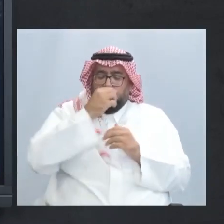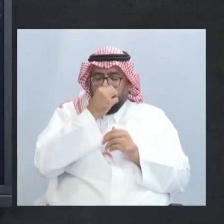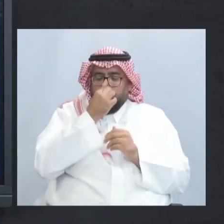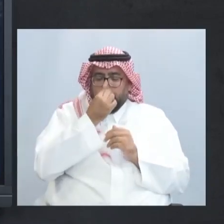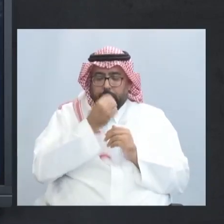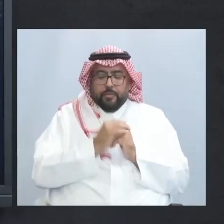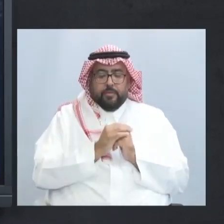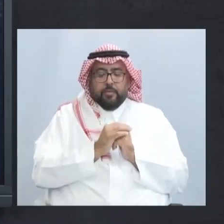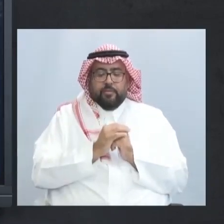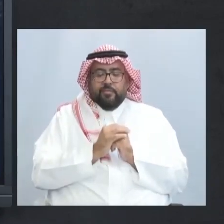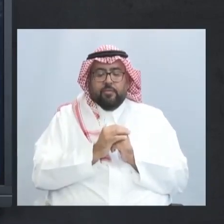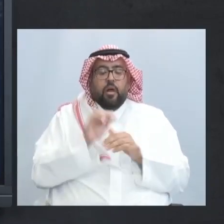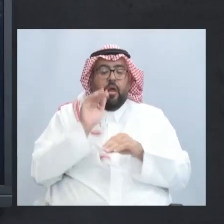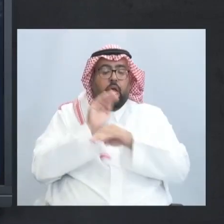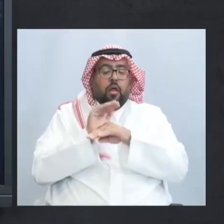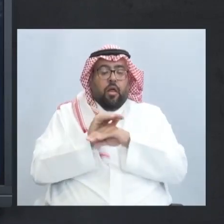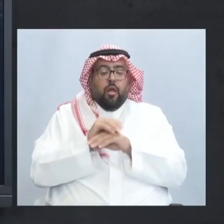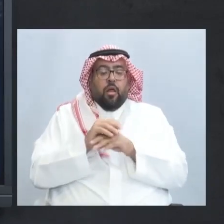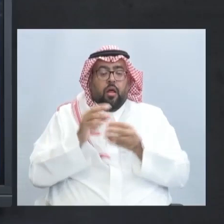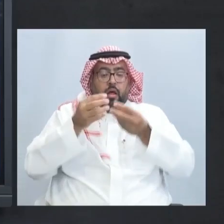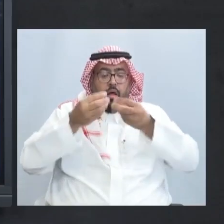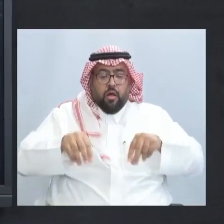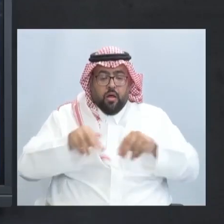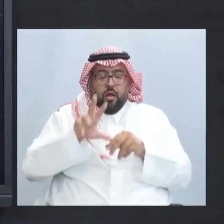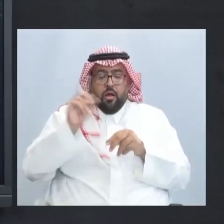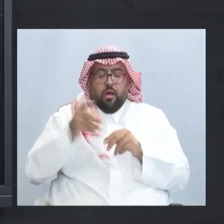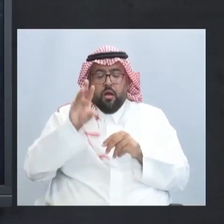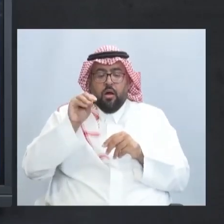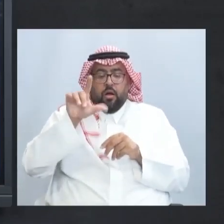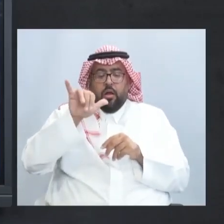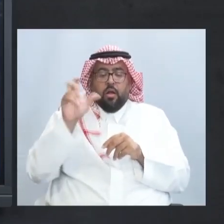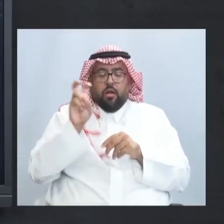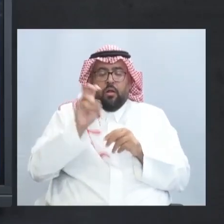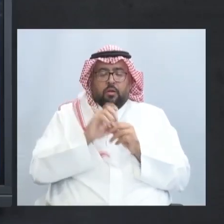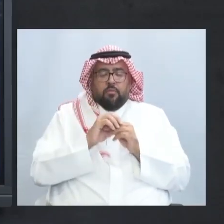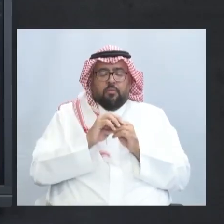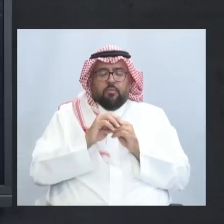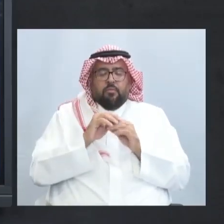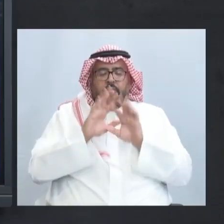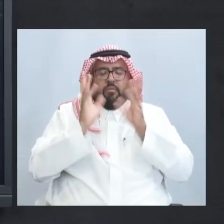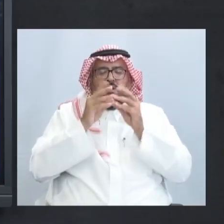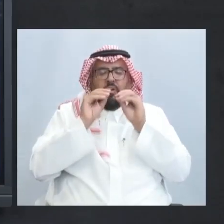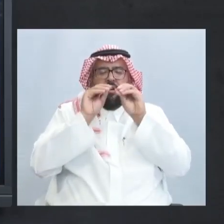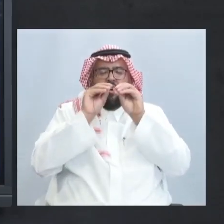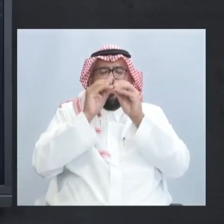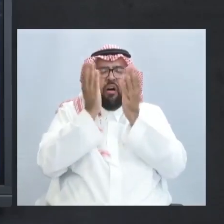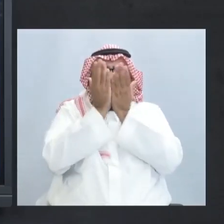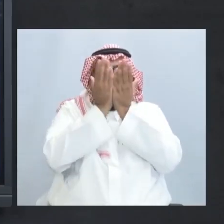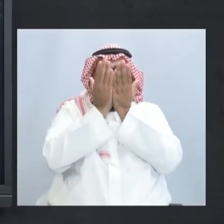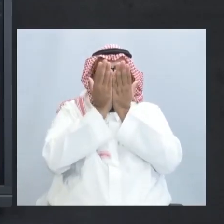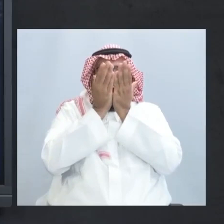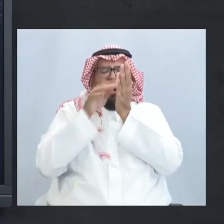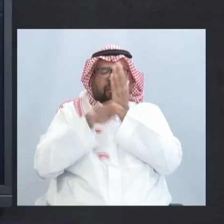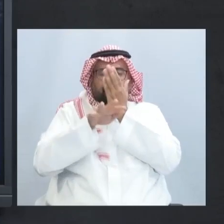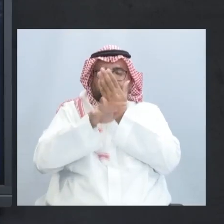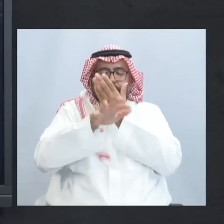نموه ذكرنا ان البيضه الرهل او الامنيون هي من التكيفات التي ساعدت الزواحف